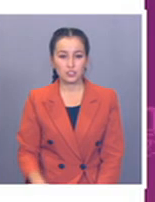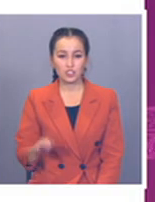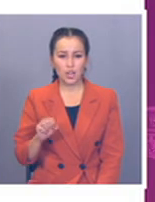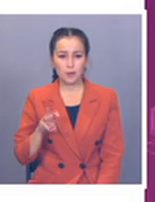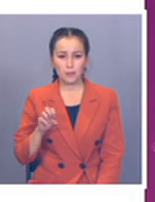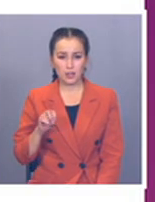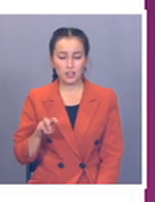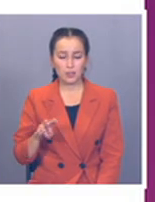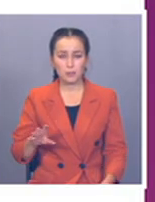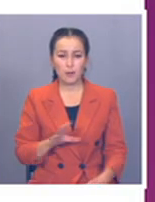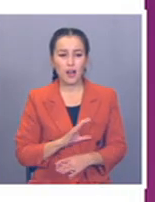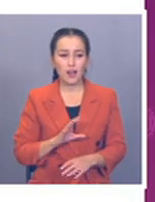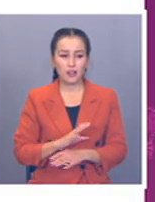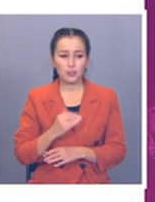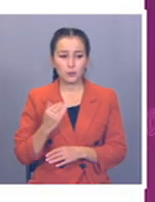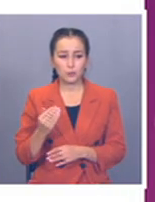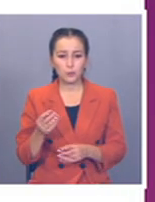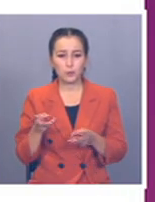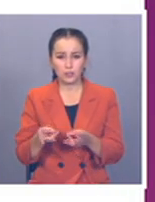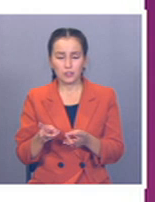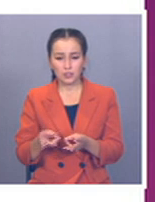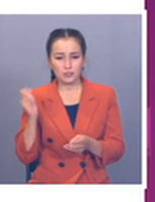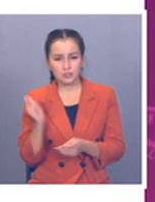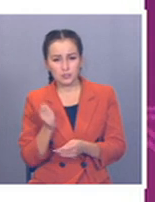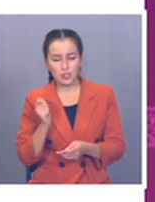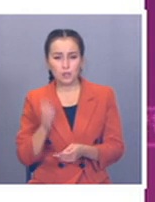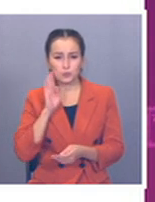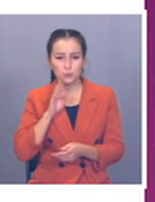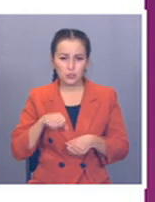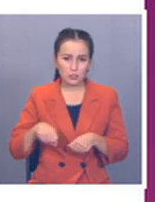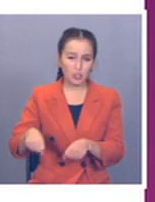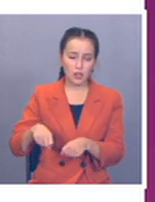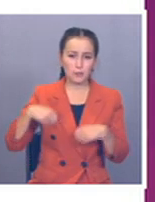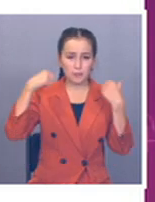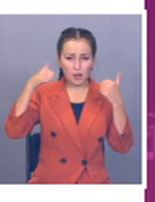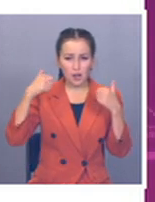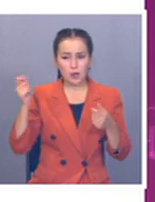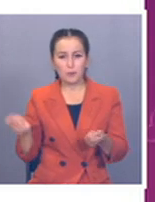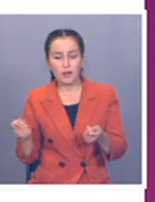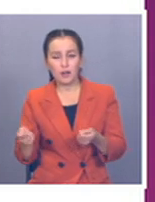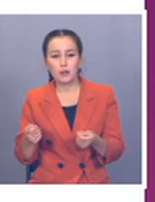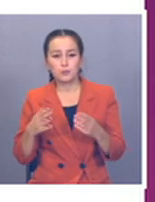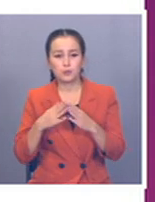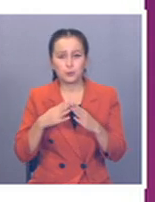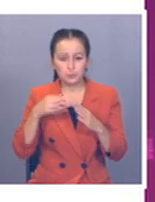Жаман байдың отынын жарып, суын тасып, малын бағып, үй бетін көрмейтін. Қас қарайғанда